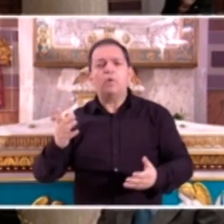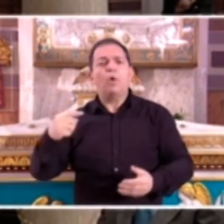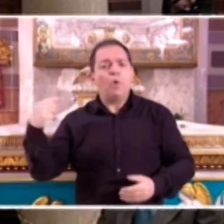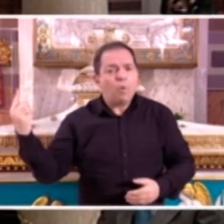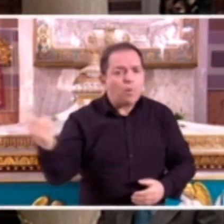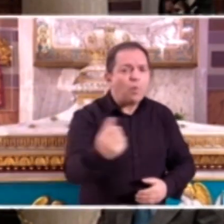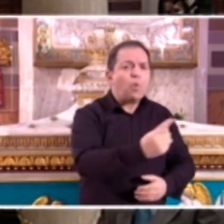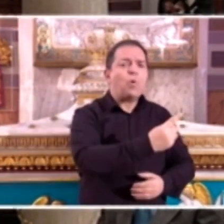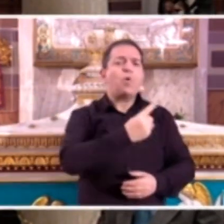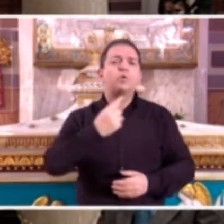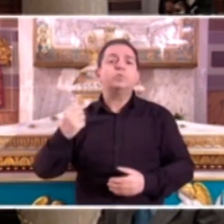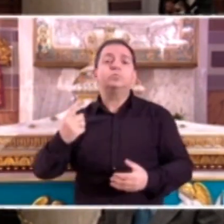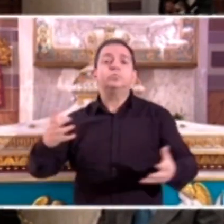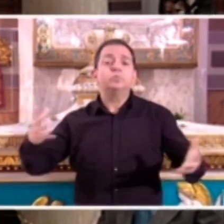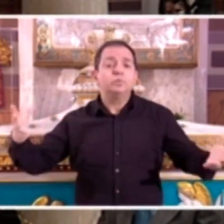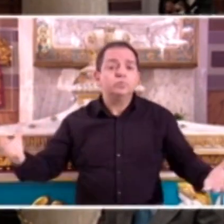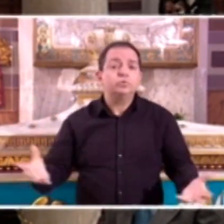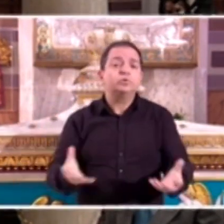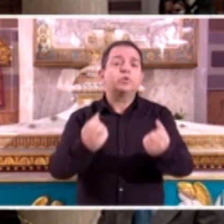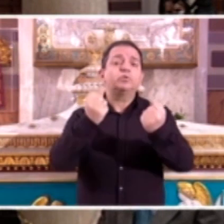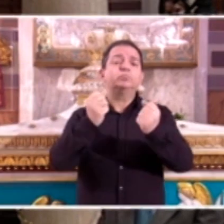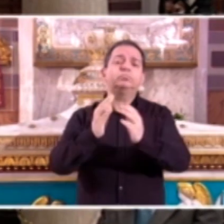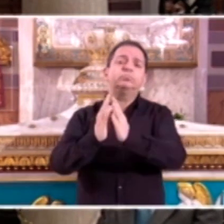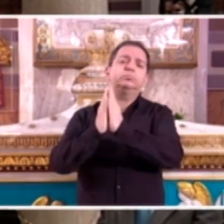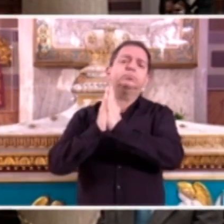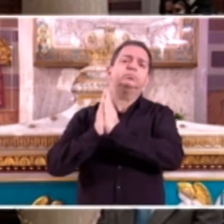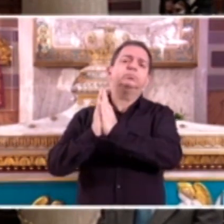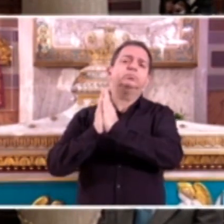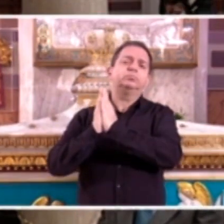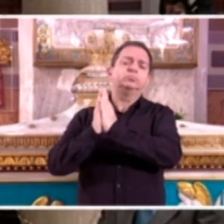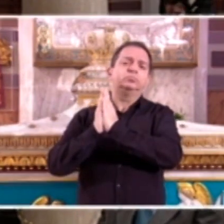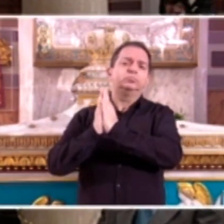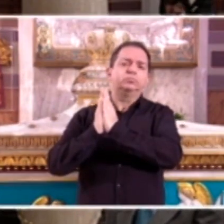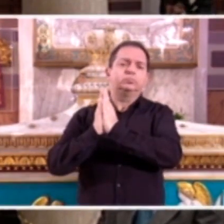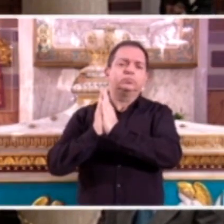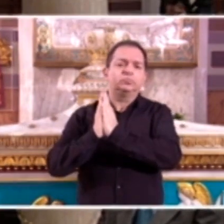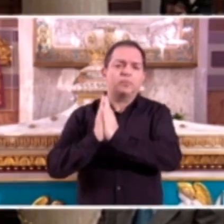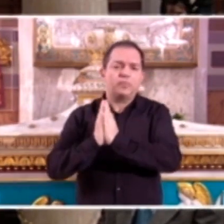εχμαλώτων και της σωτηρίας αυτών, Κυρίου